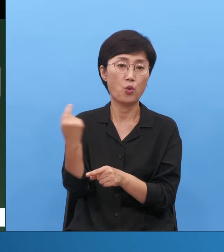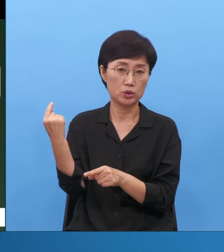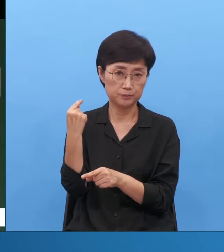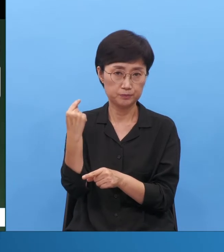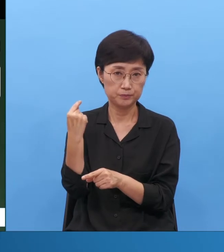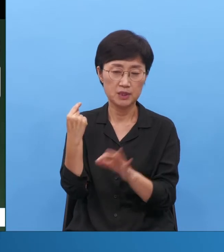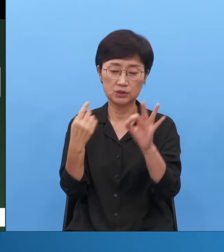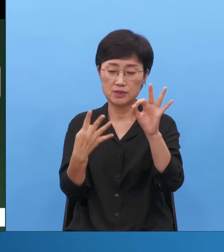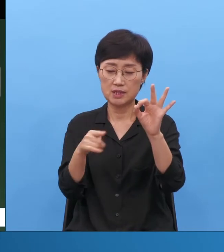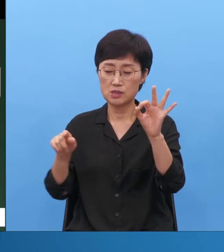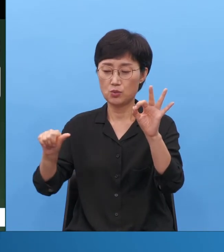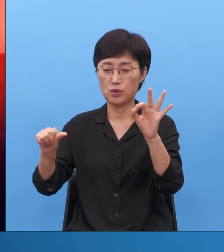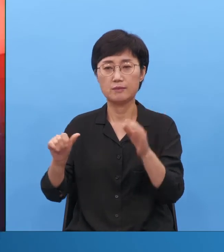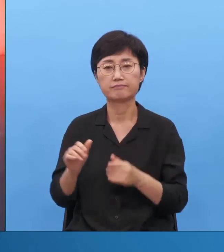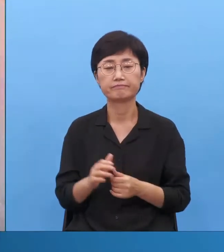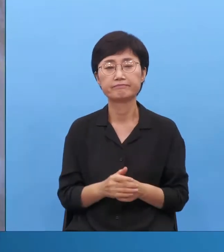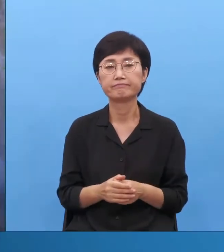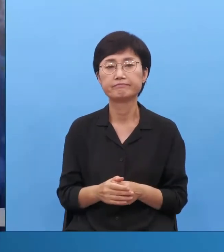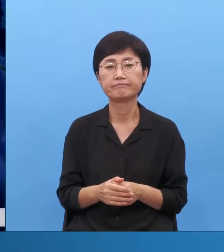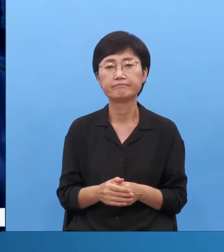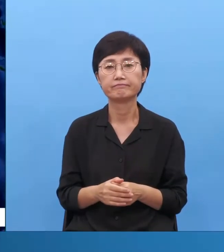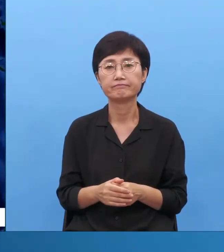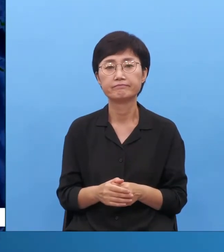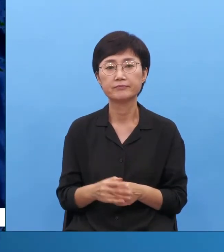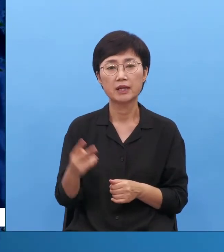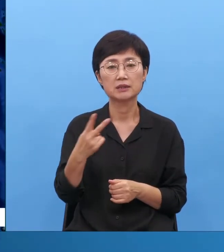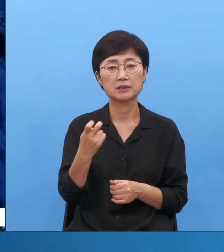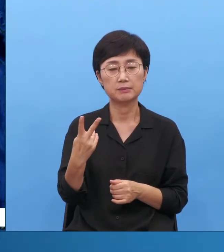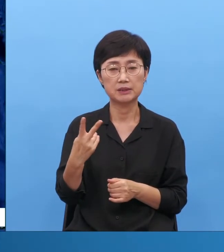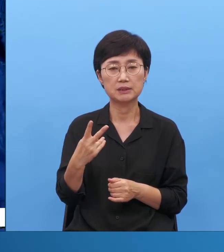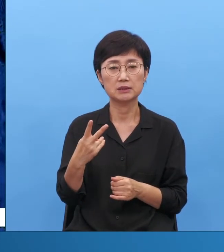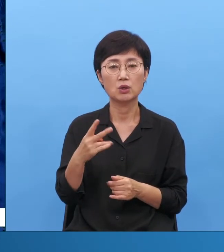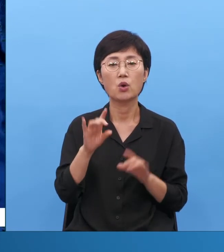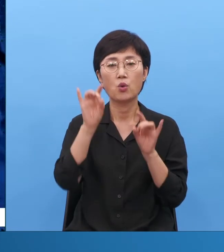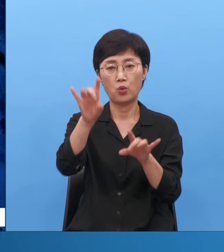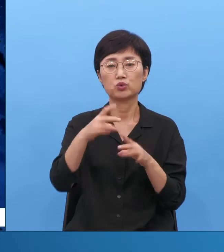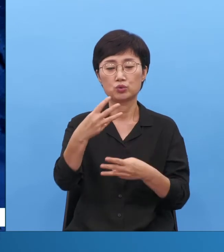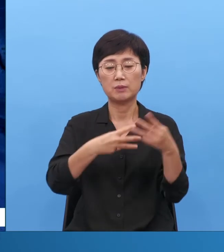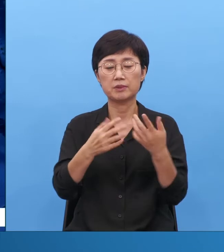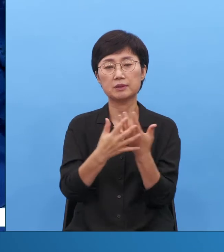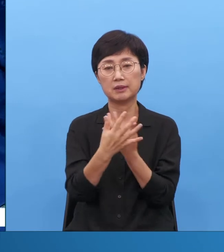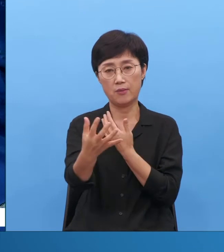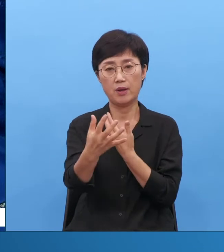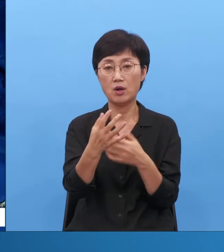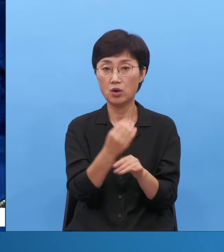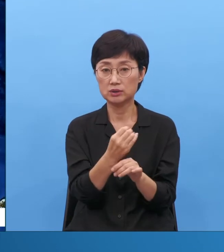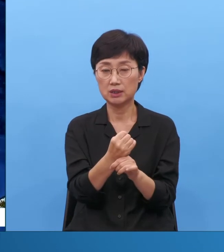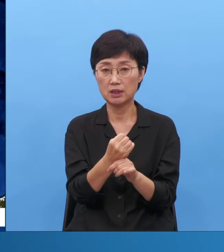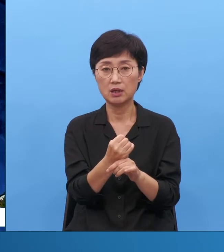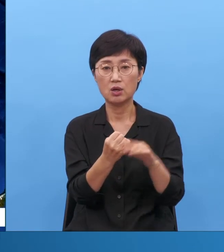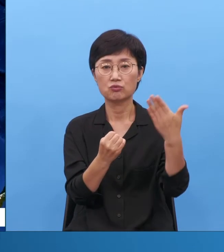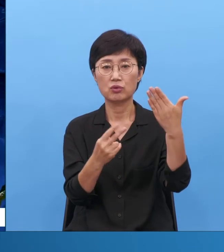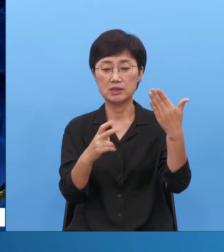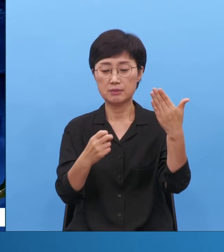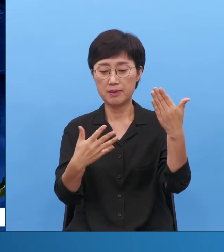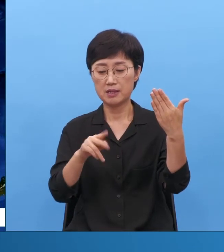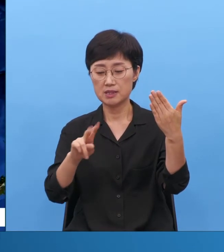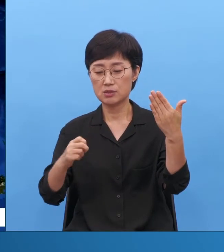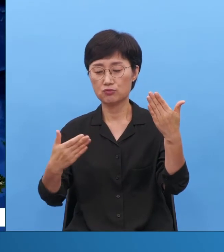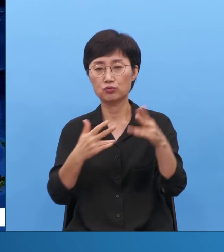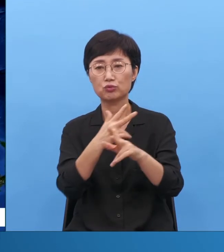온라인으로 열립니다. 2022 오세아니아 랩넌트 대회가 오는 28일부터 이틀간 온라인